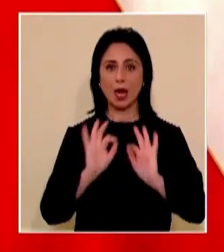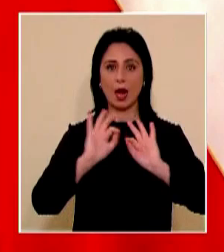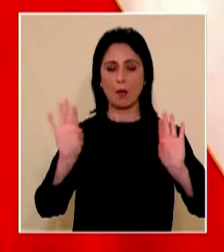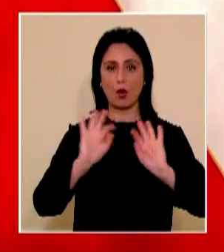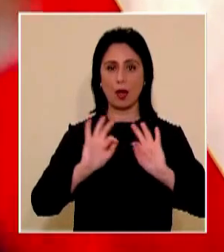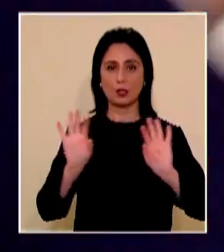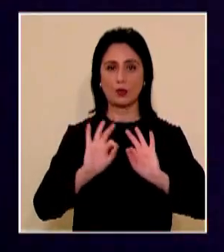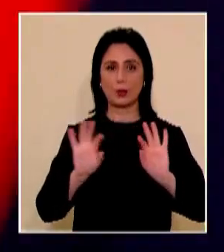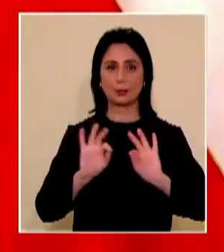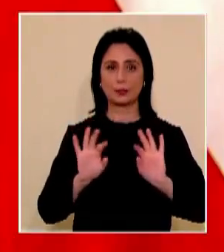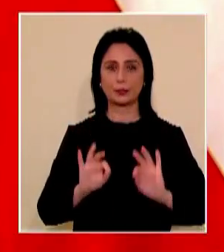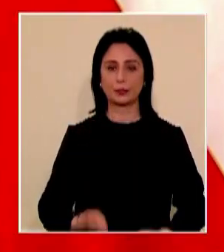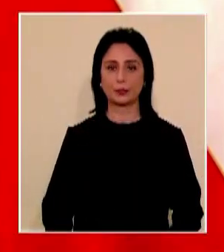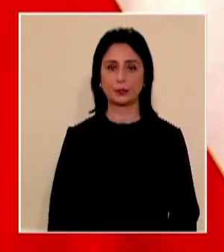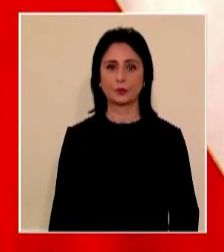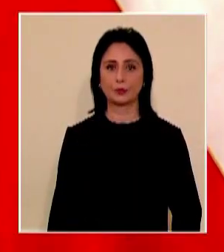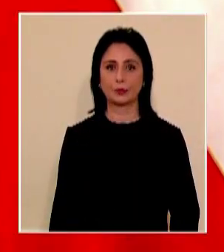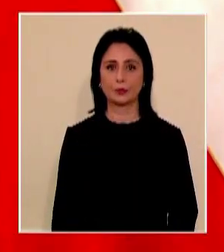გამოხატვა